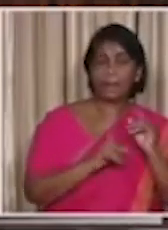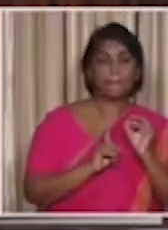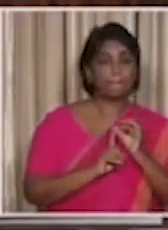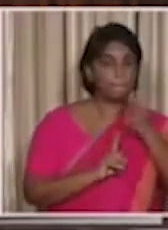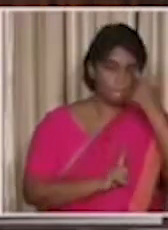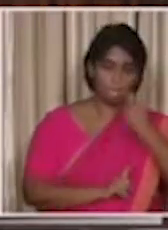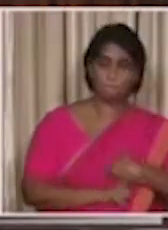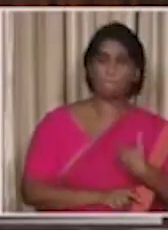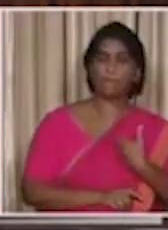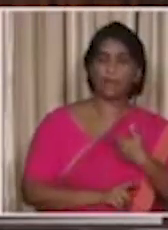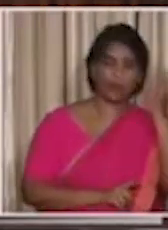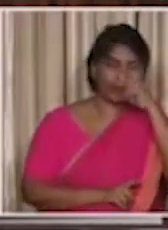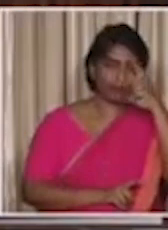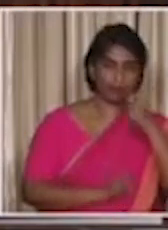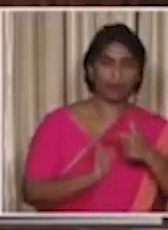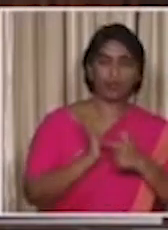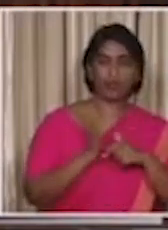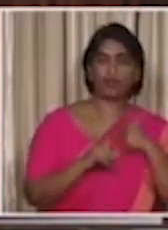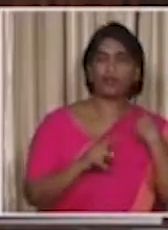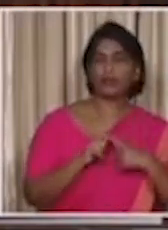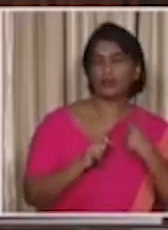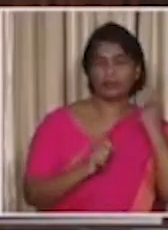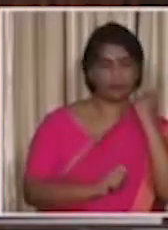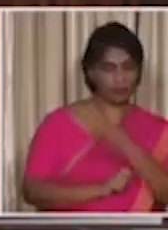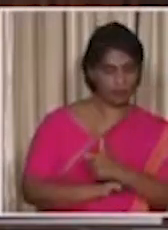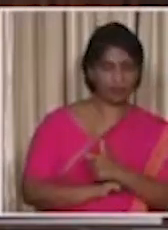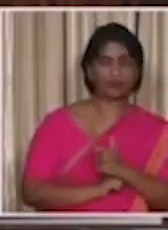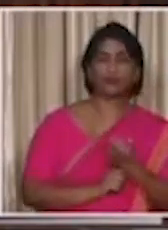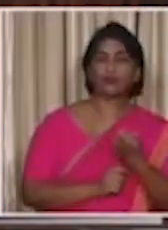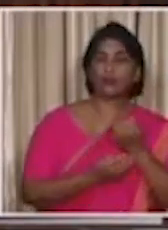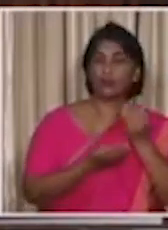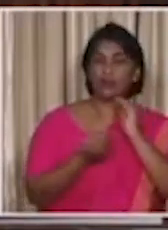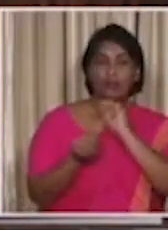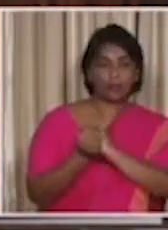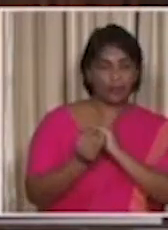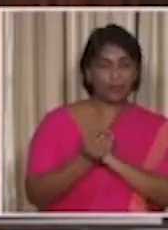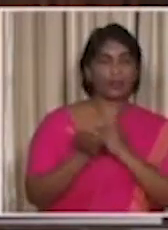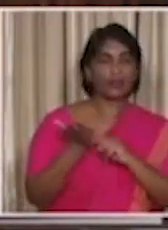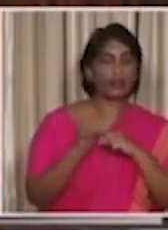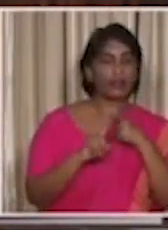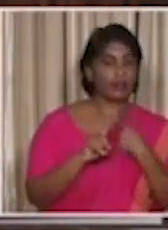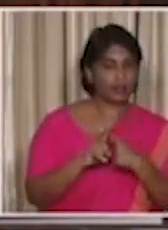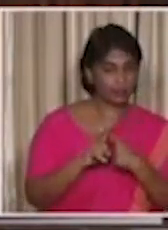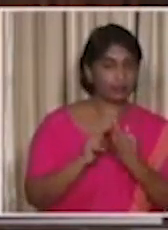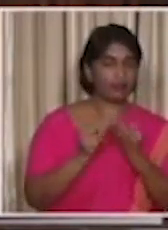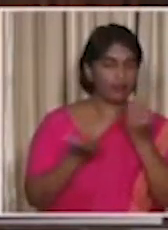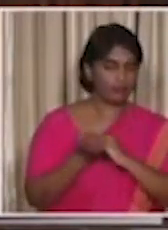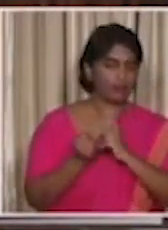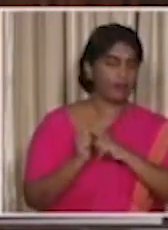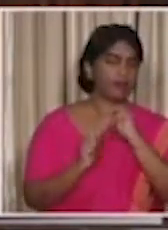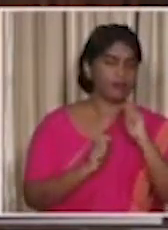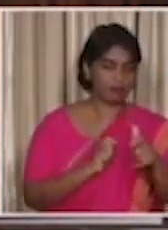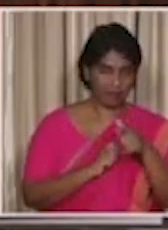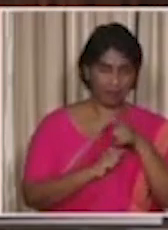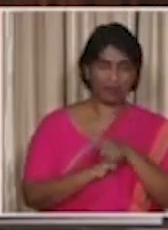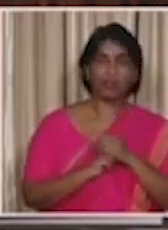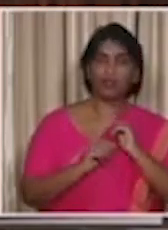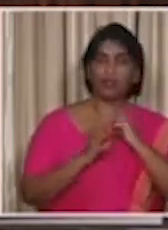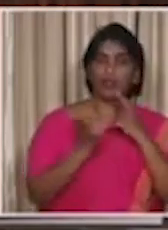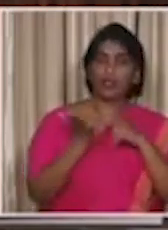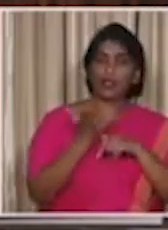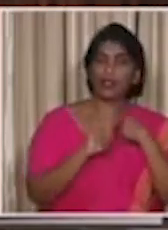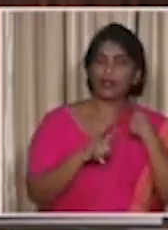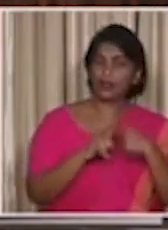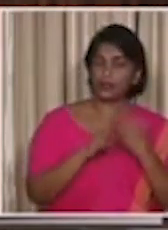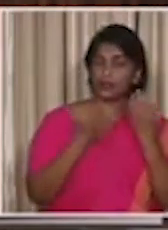පුද්ගලිකව තමන්ගේ වැටුපෙන් බදු ගෙවීම. රඳවා ගැනීමේ බද්ද නැවත හඳුන්වා දීම. සියලු බදු නිදහස්